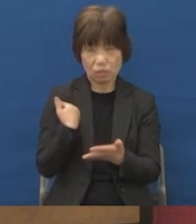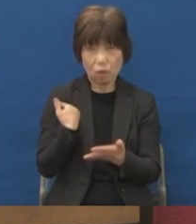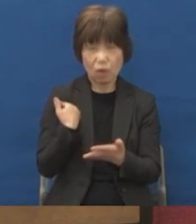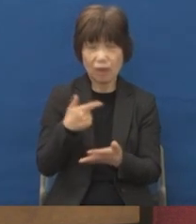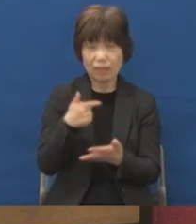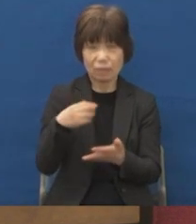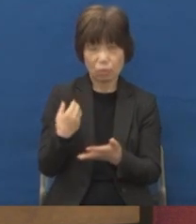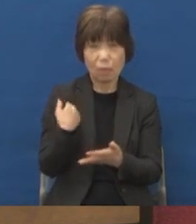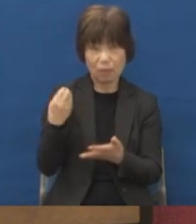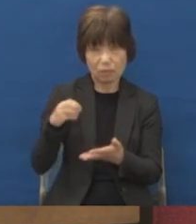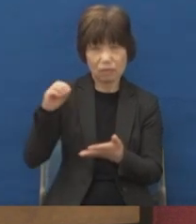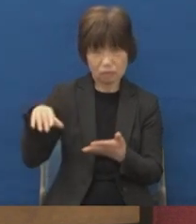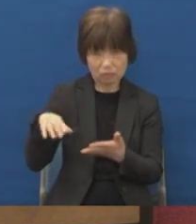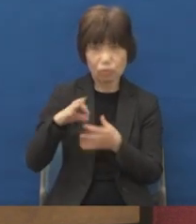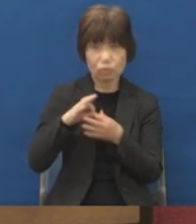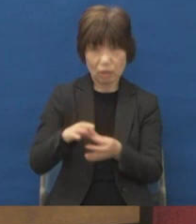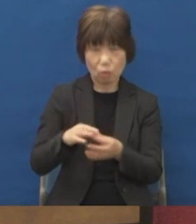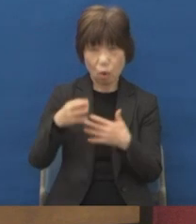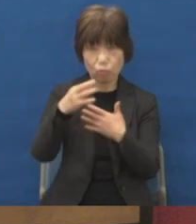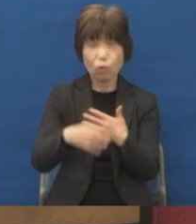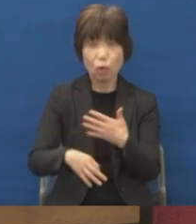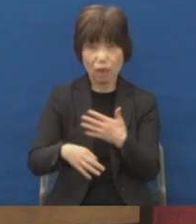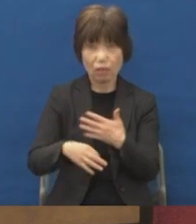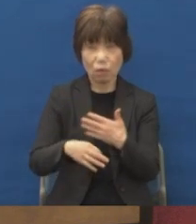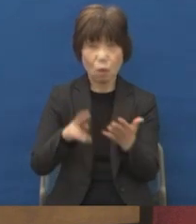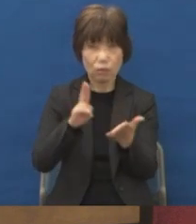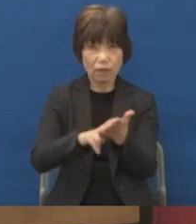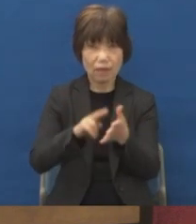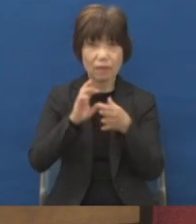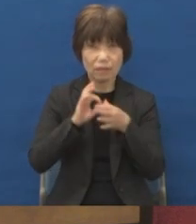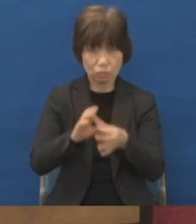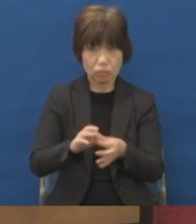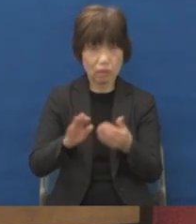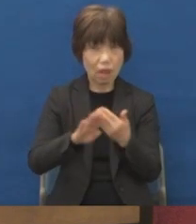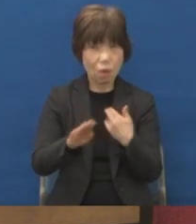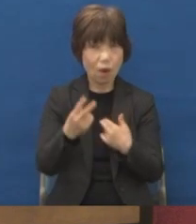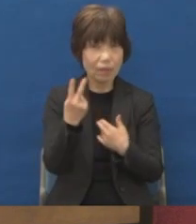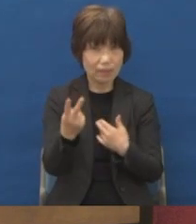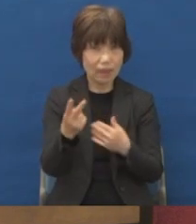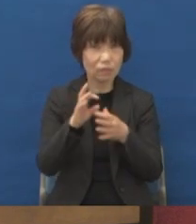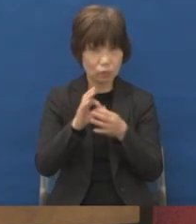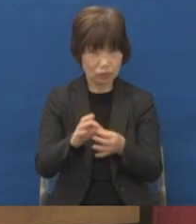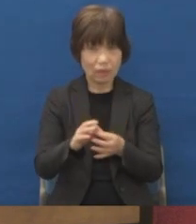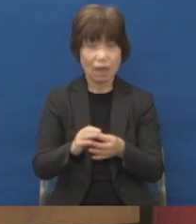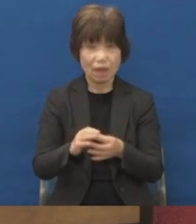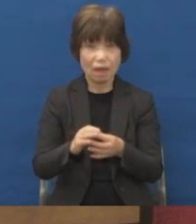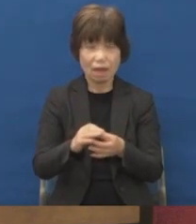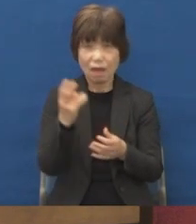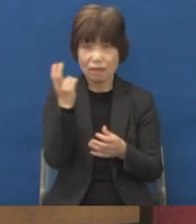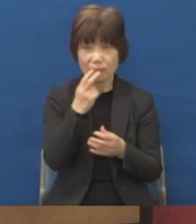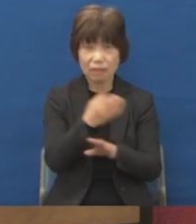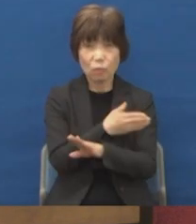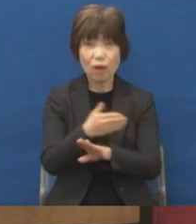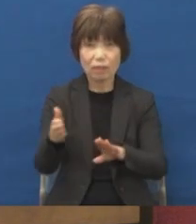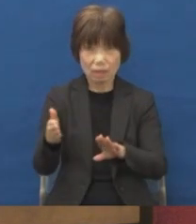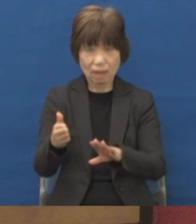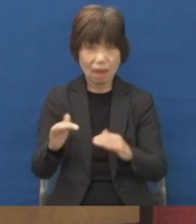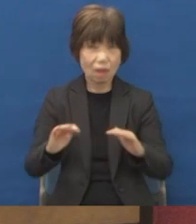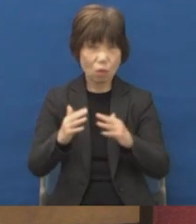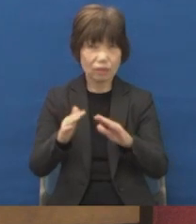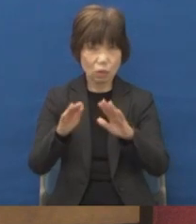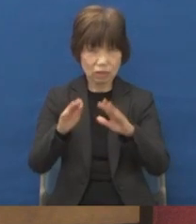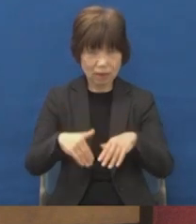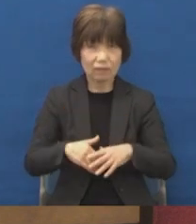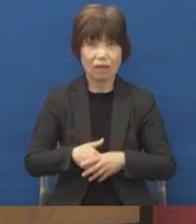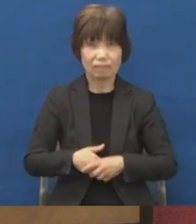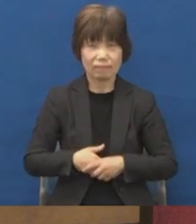条例の一部を改正する条例の制定について、ほか2件につきまして、審査の過程において論議され